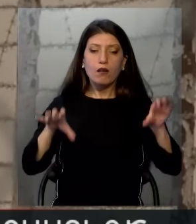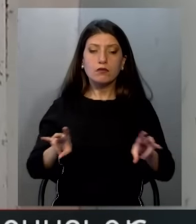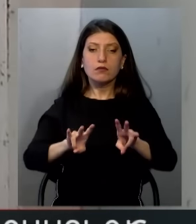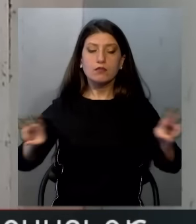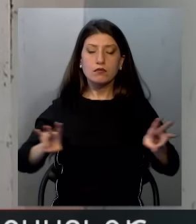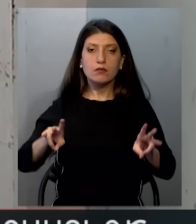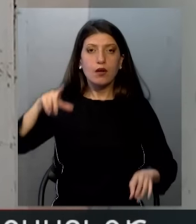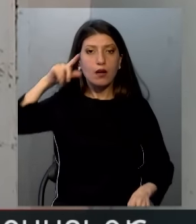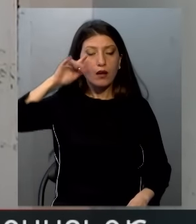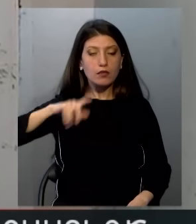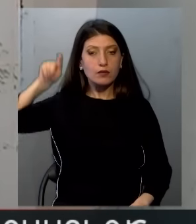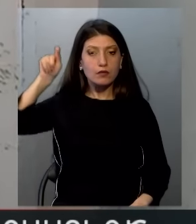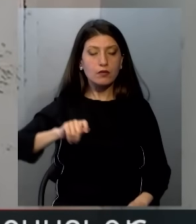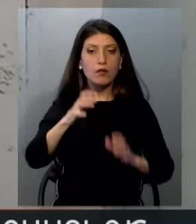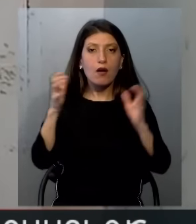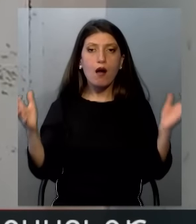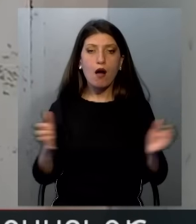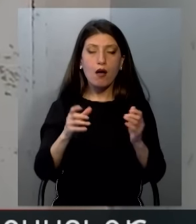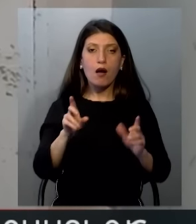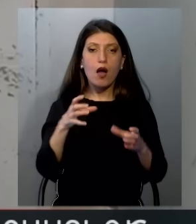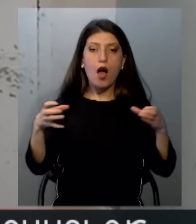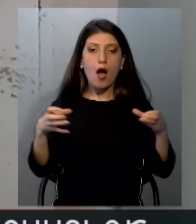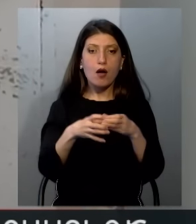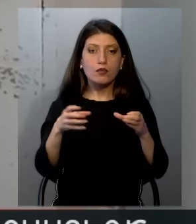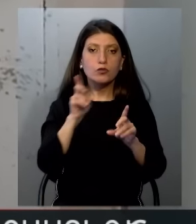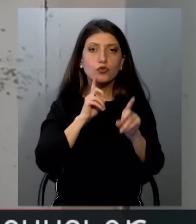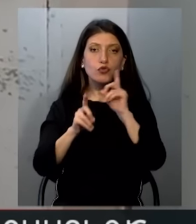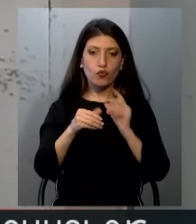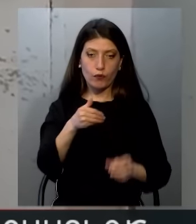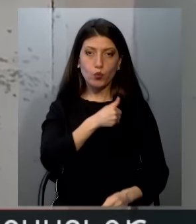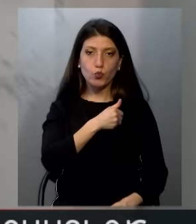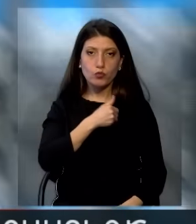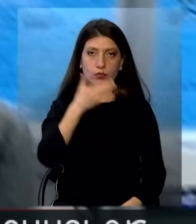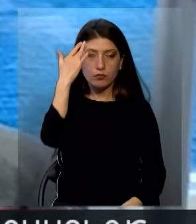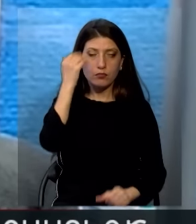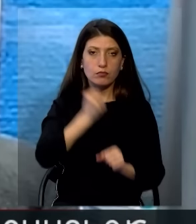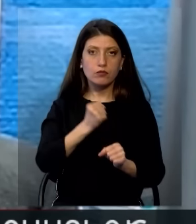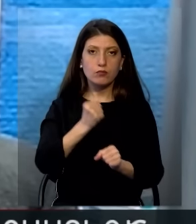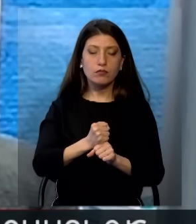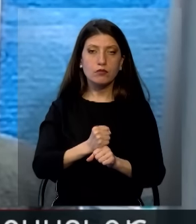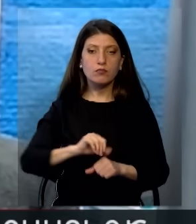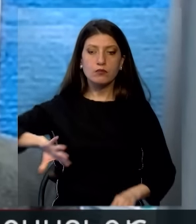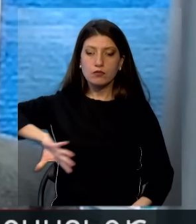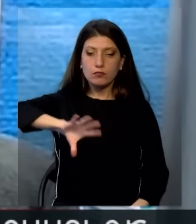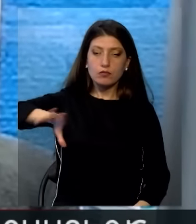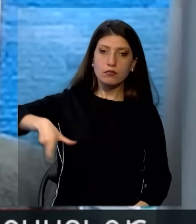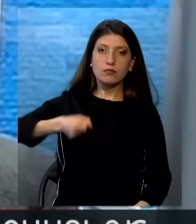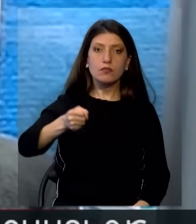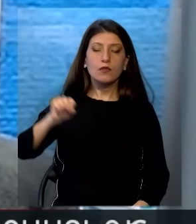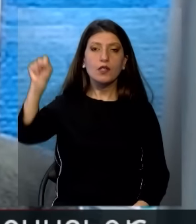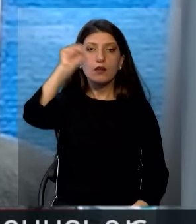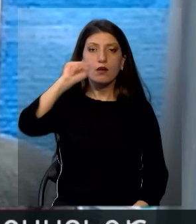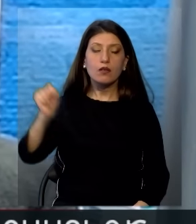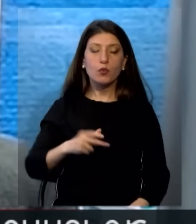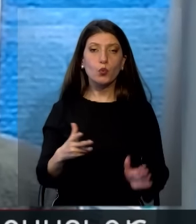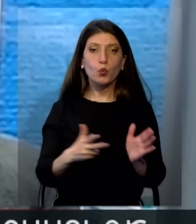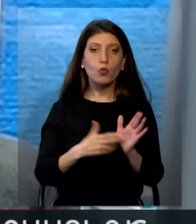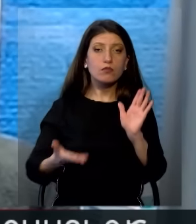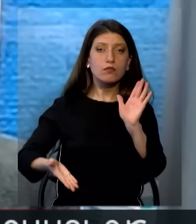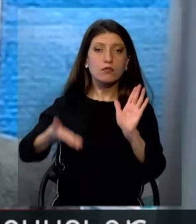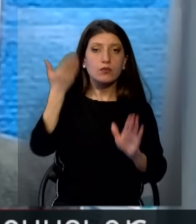հայրենիք վերադարձն ապահովելը ևս հանձնաժողովի հիմնական նպատակներից է։ Արևանկված Արցախի 8